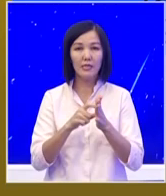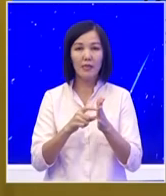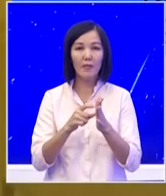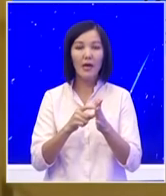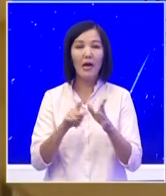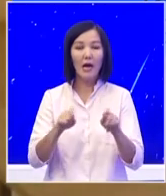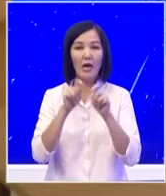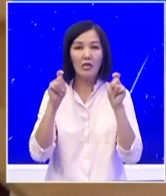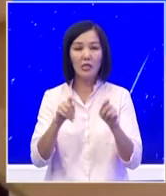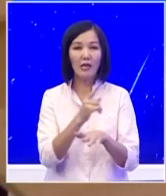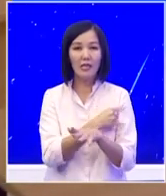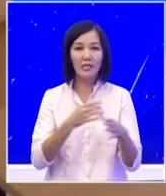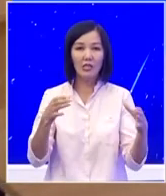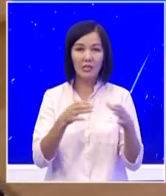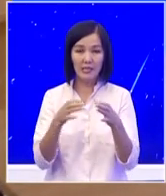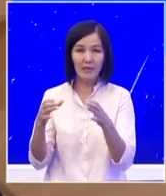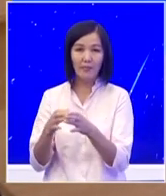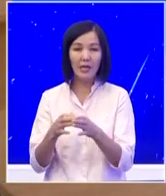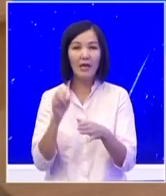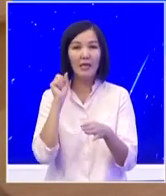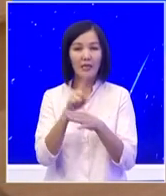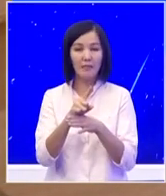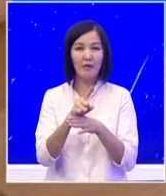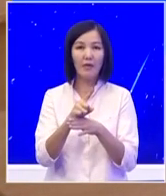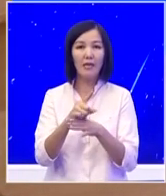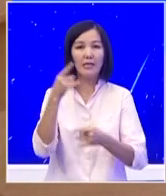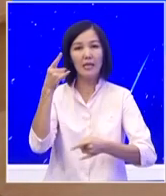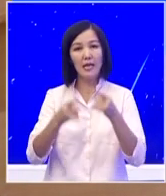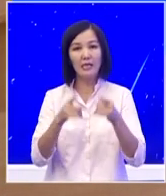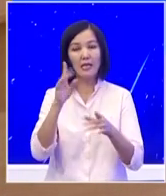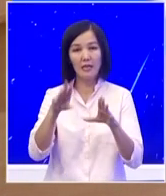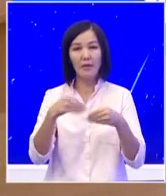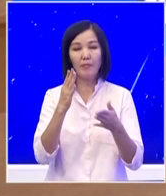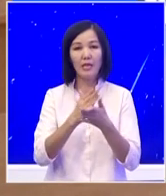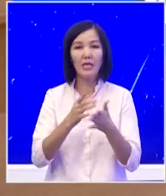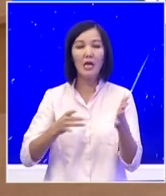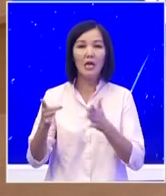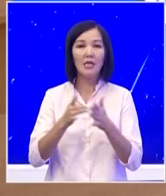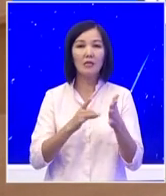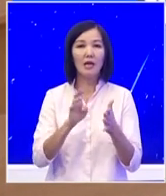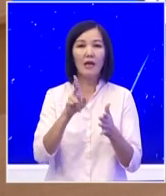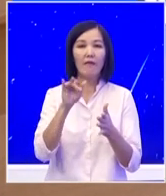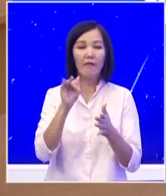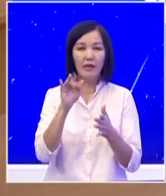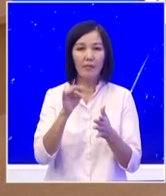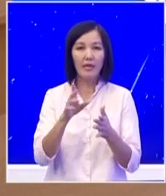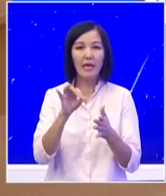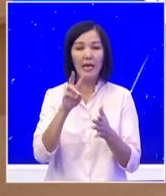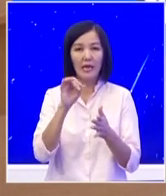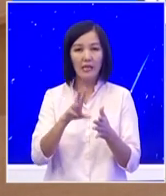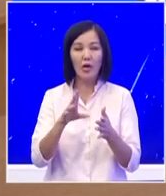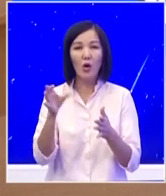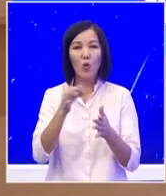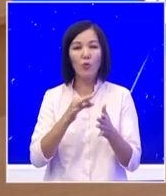ашылған кезекші сыныптары. Төртіншісі тапсырмалар отандық телеарналардан беріледі. Республикалық Әл-Фараби еларна мен облыстық